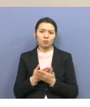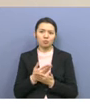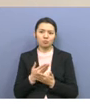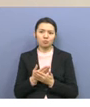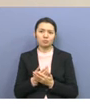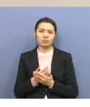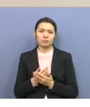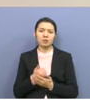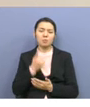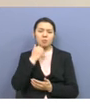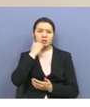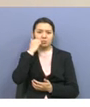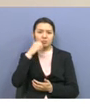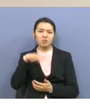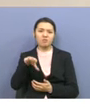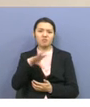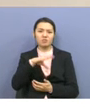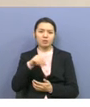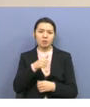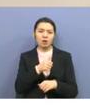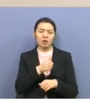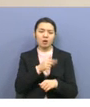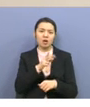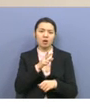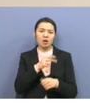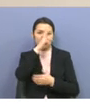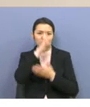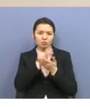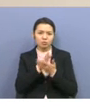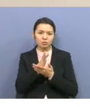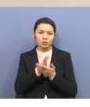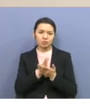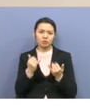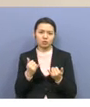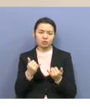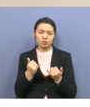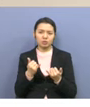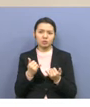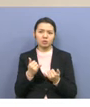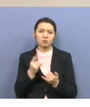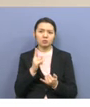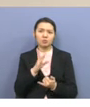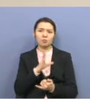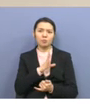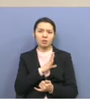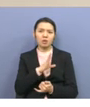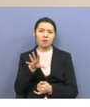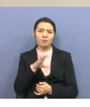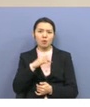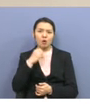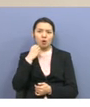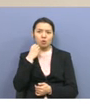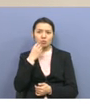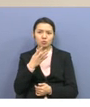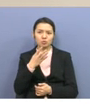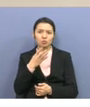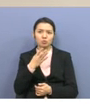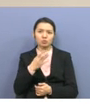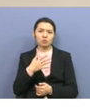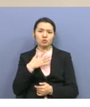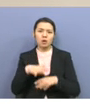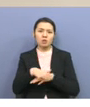Өкіметіме ризамын. Барлығы осы жақсылыққа жайылсын дастарханымыз. Еліміз,